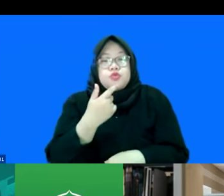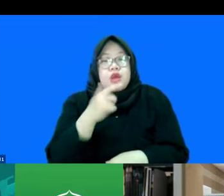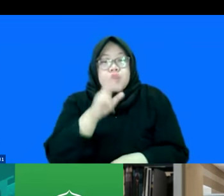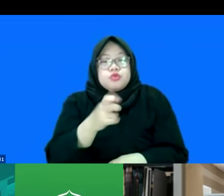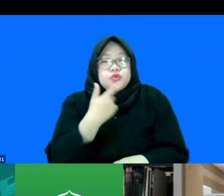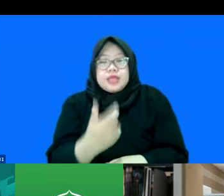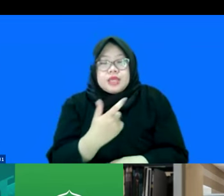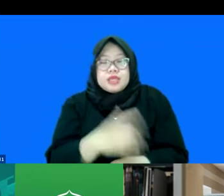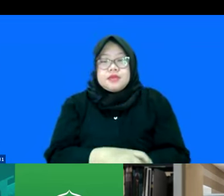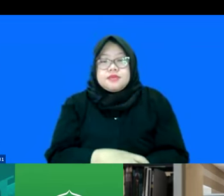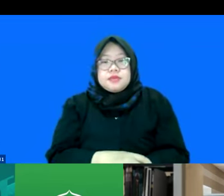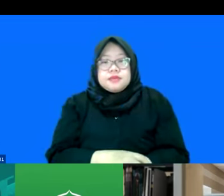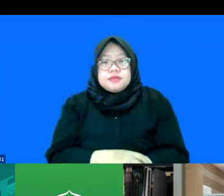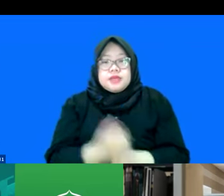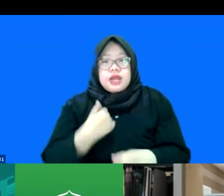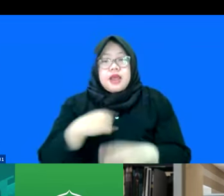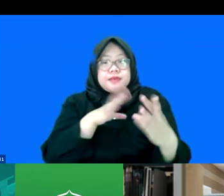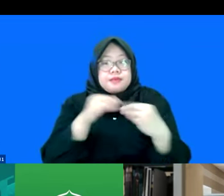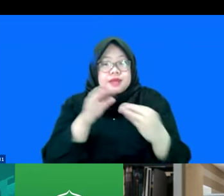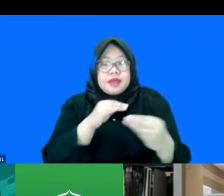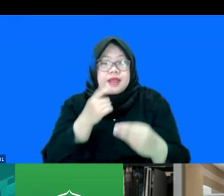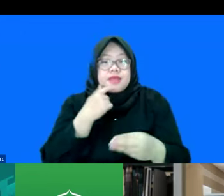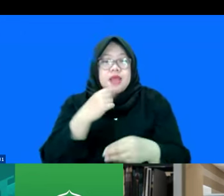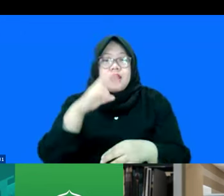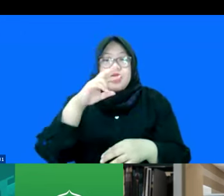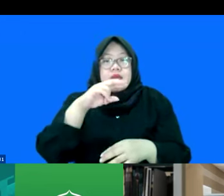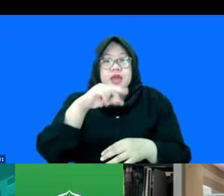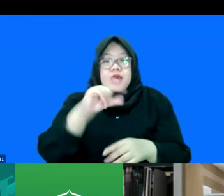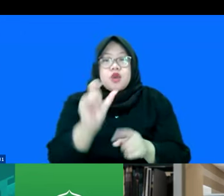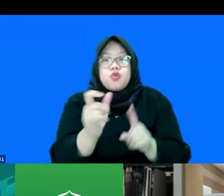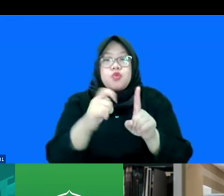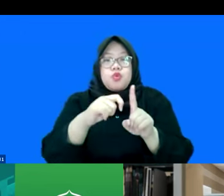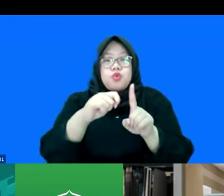Dan tadi ya, bicara soal rancangan KUHP yang sedang berjalan, proses